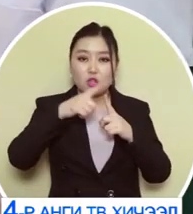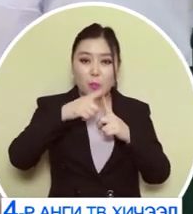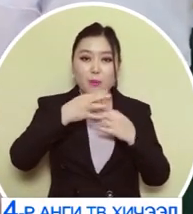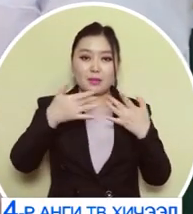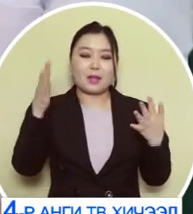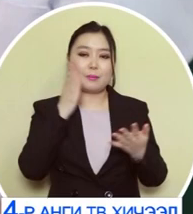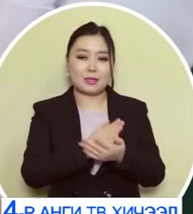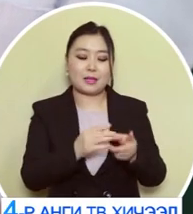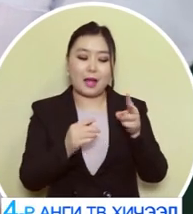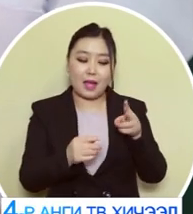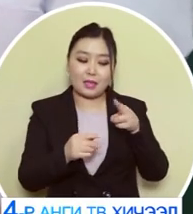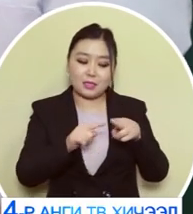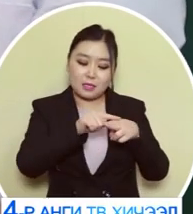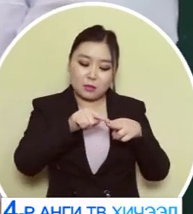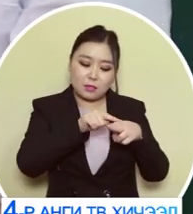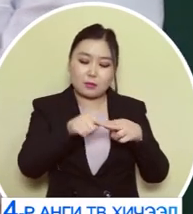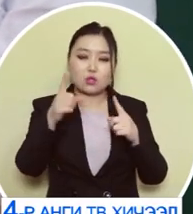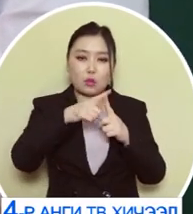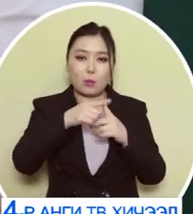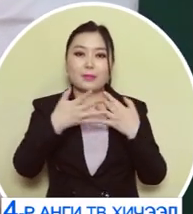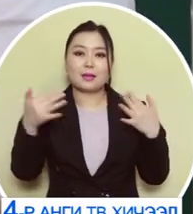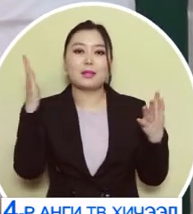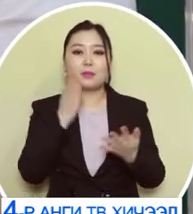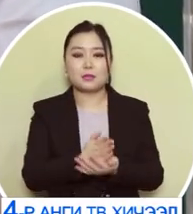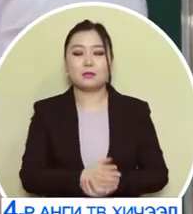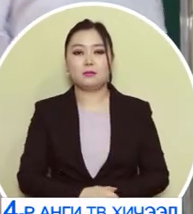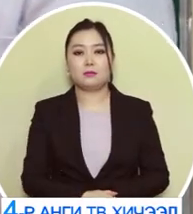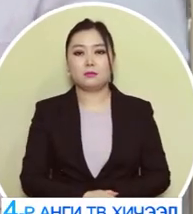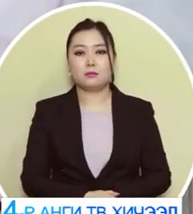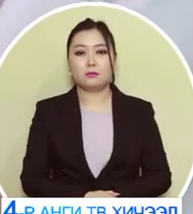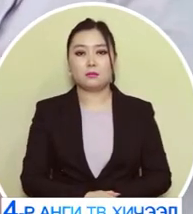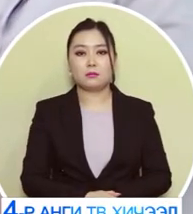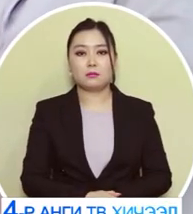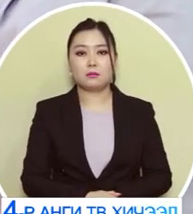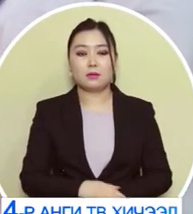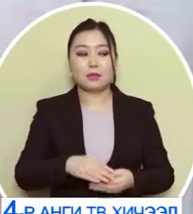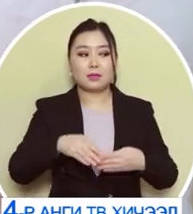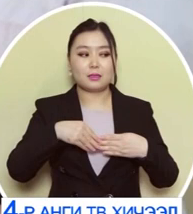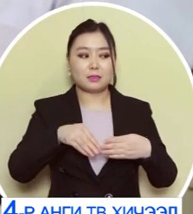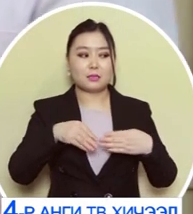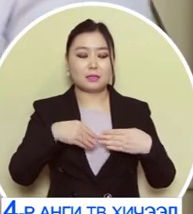Кілттің алды темір болғандықтан жанды. Қайшының ұшы темір болғандықтан жанды.